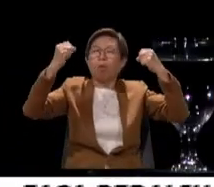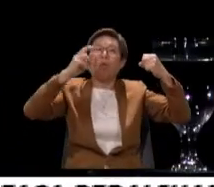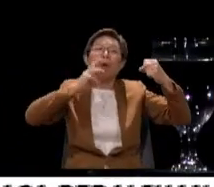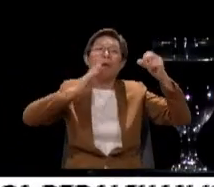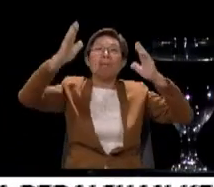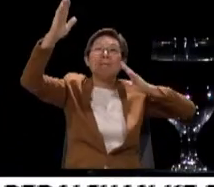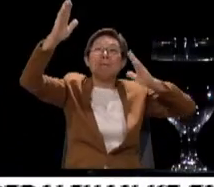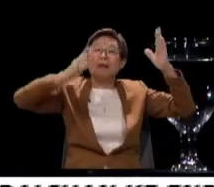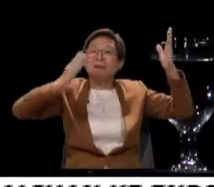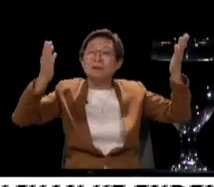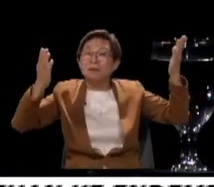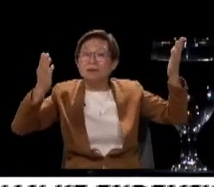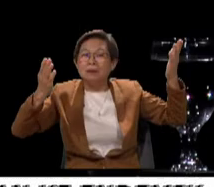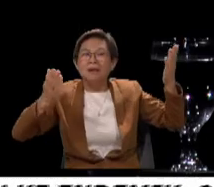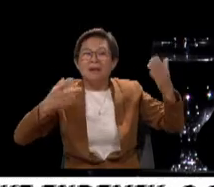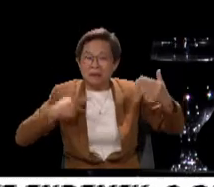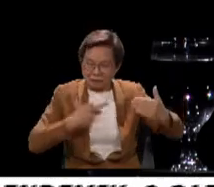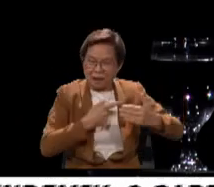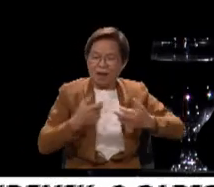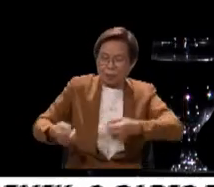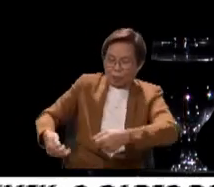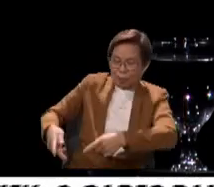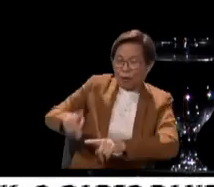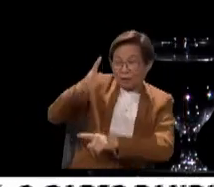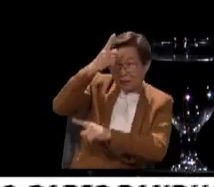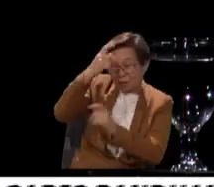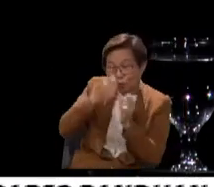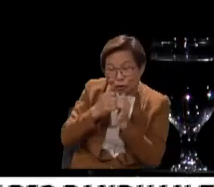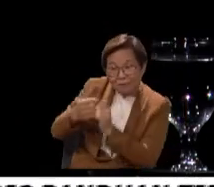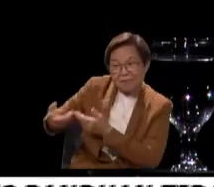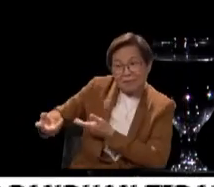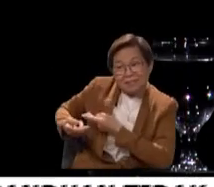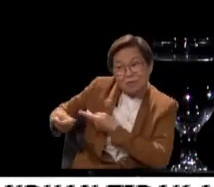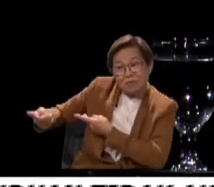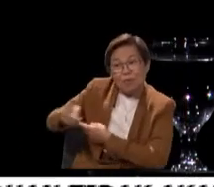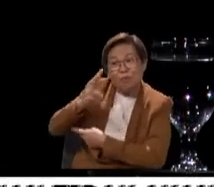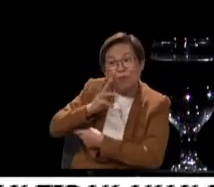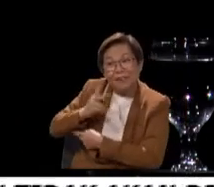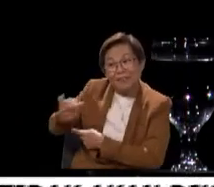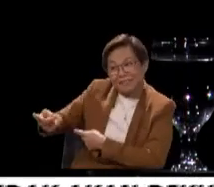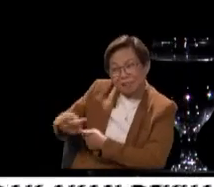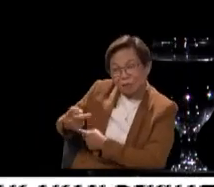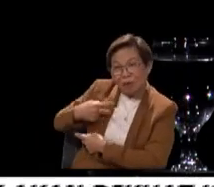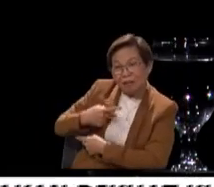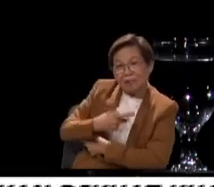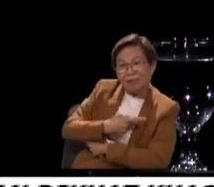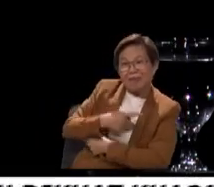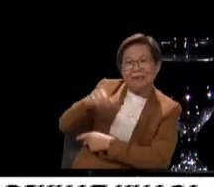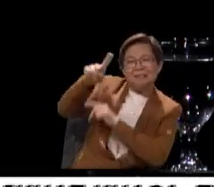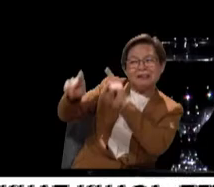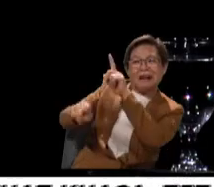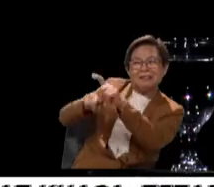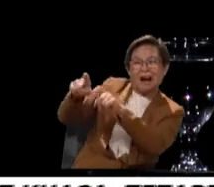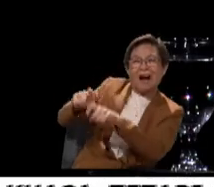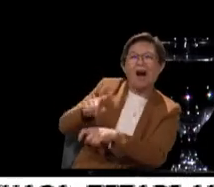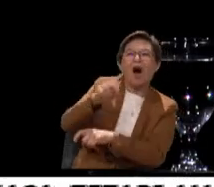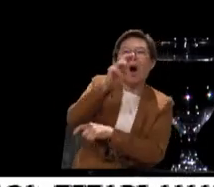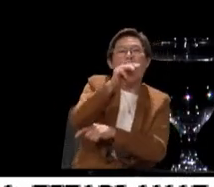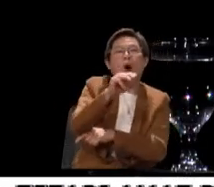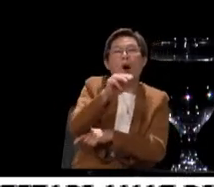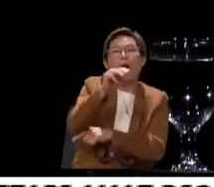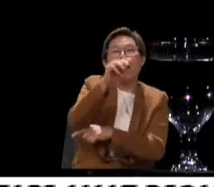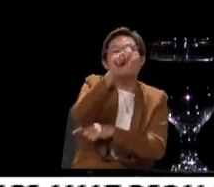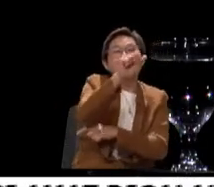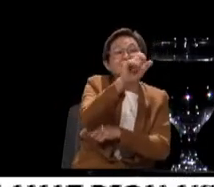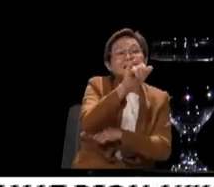di negara kita tambahan lagi kita ada peluang ini Datuk kita sama-sama wanita ini soalan yang tidak boleh ditanyakan Syed Munawar lebih